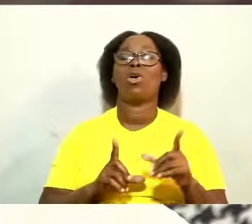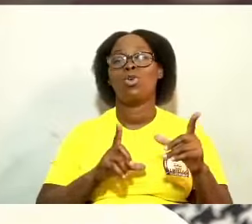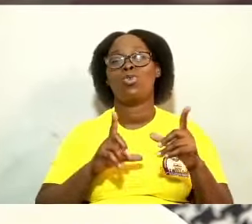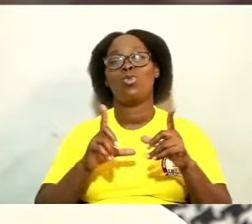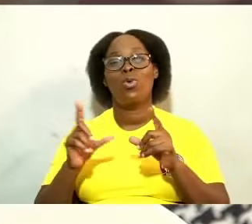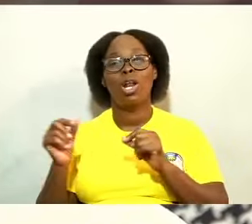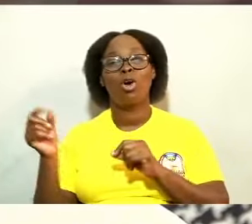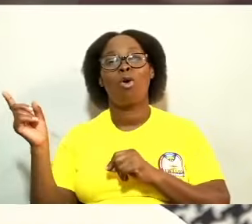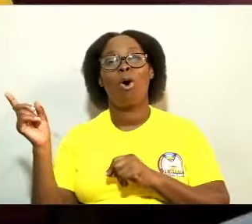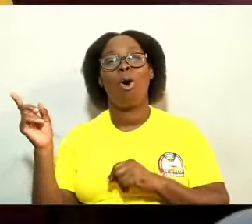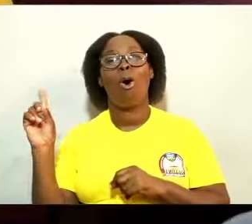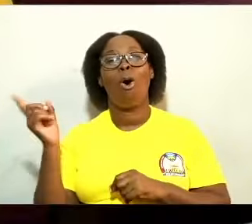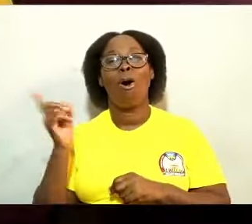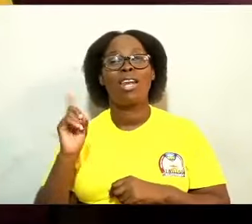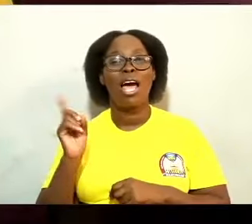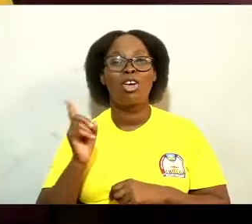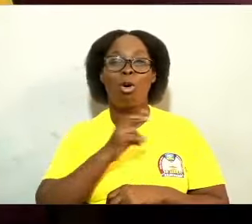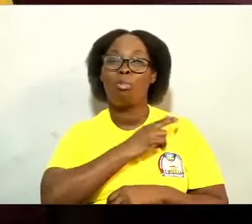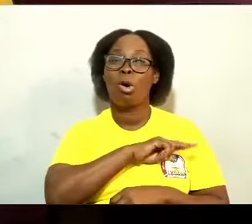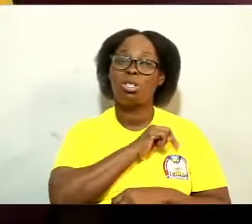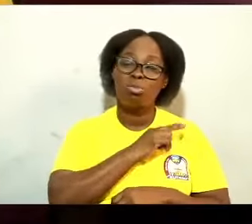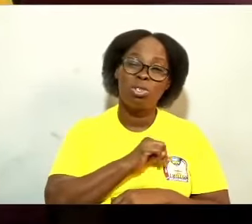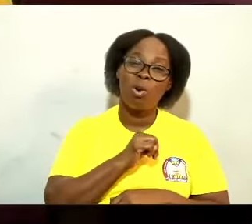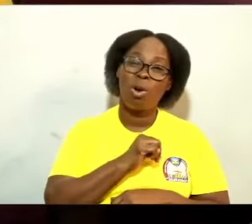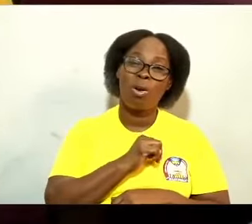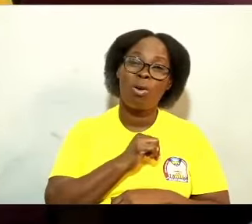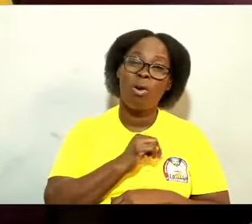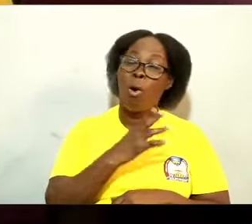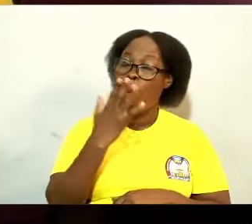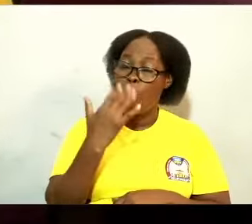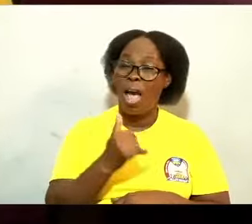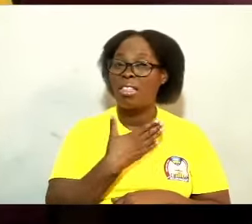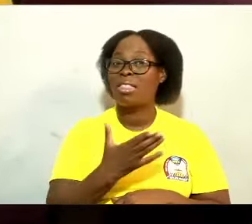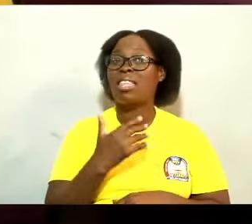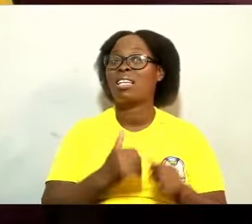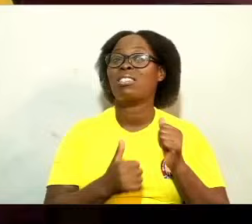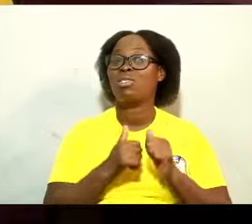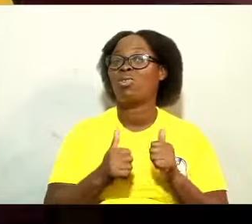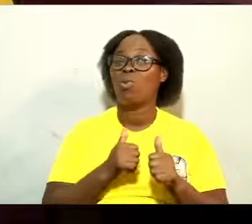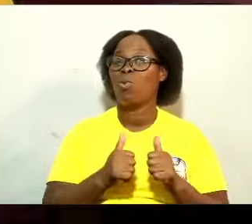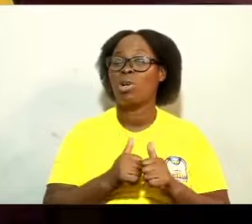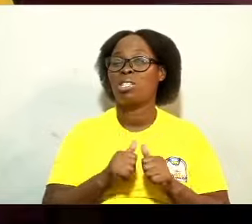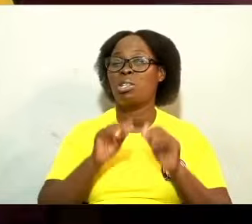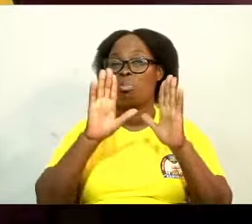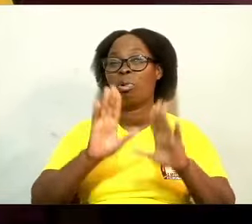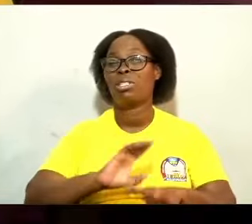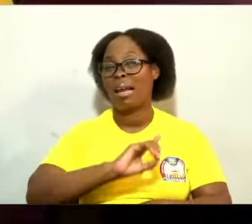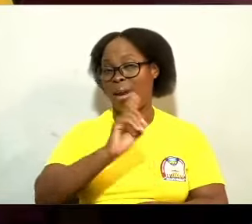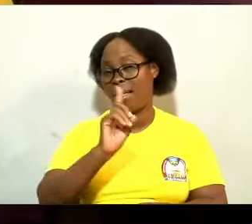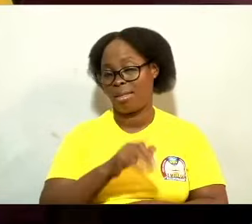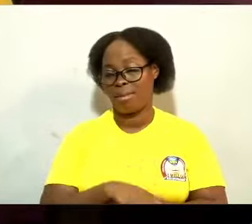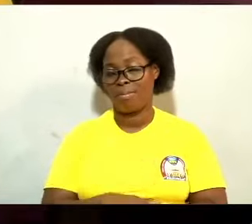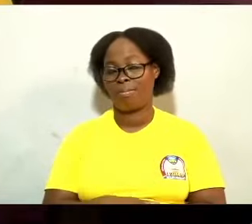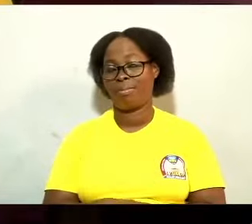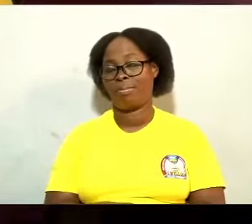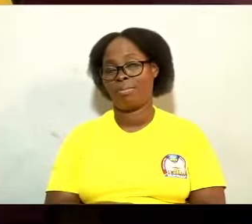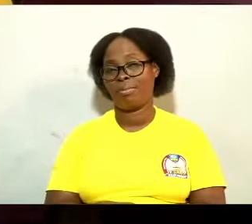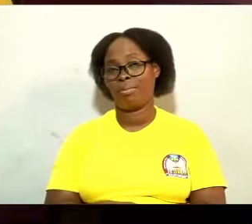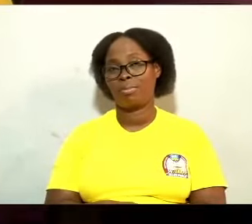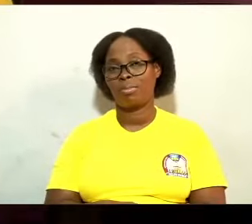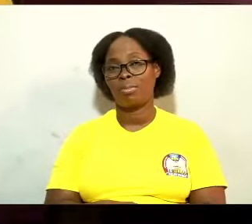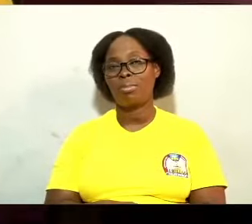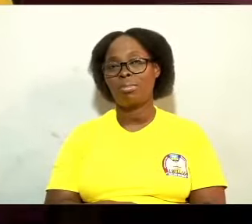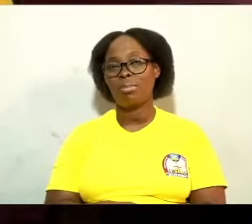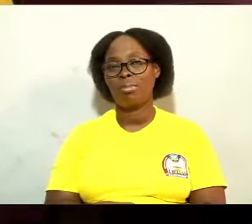University, Nairobi Hospital kwa mambo yasiyokuwa na umaana. Ulipiga watu,